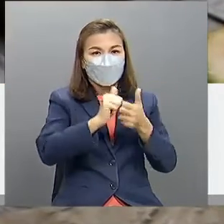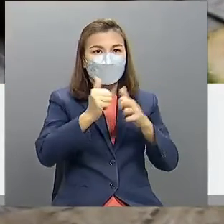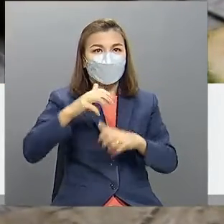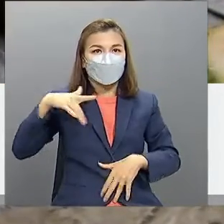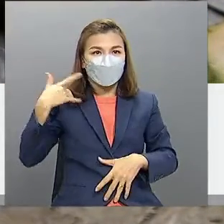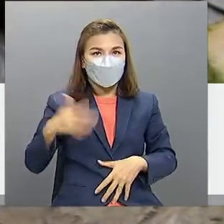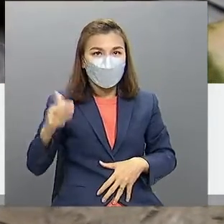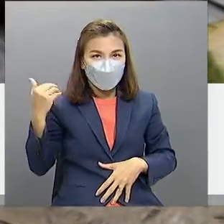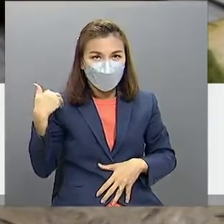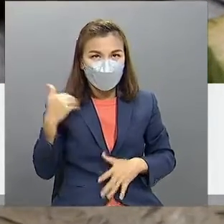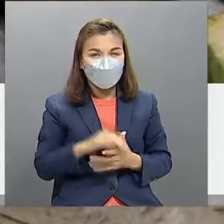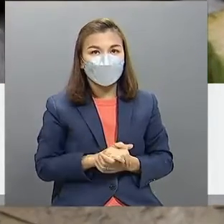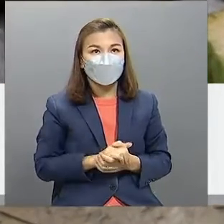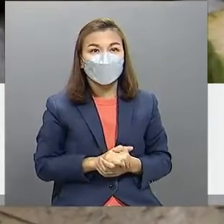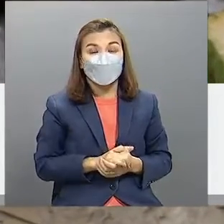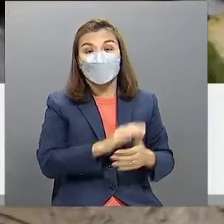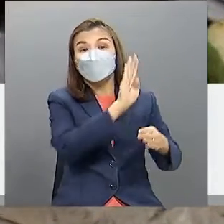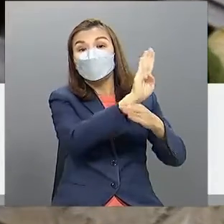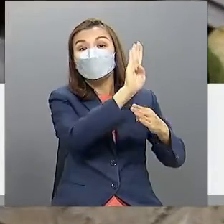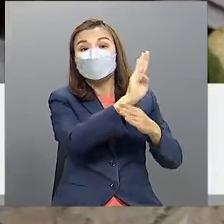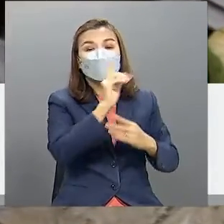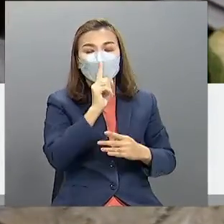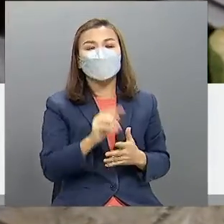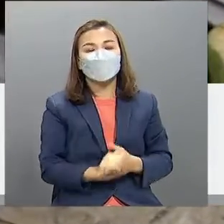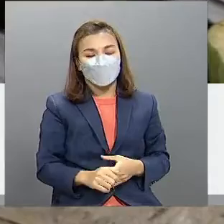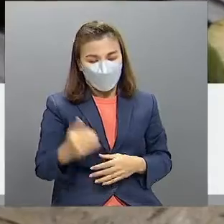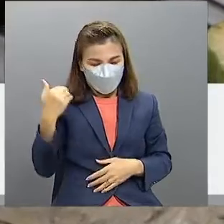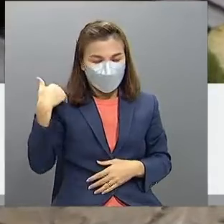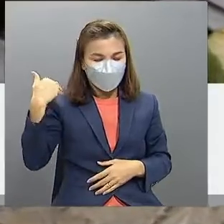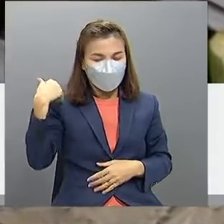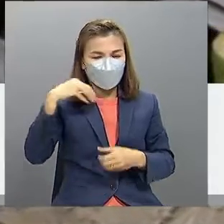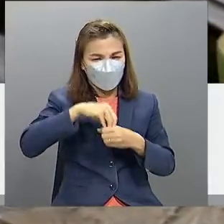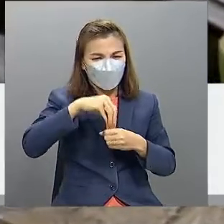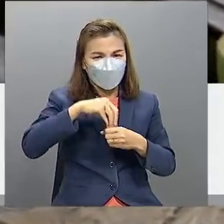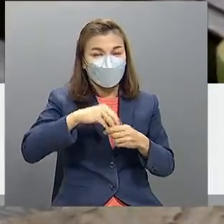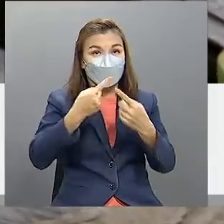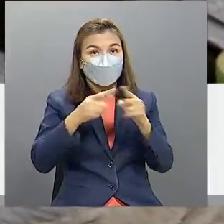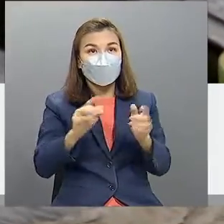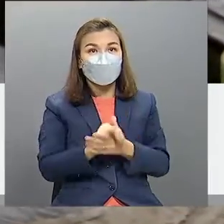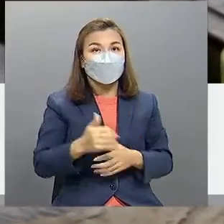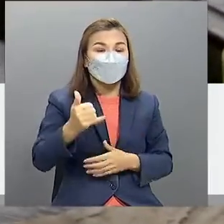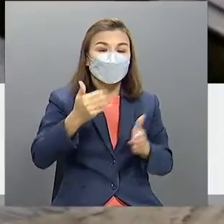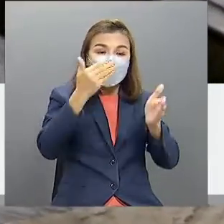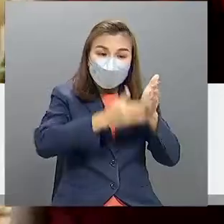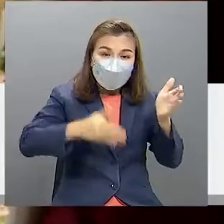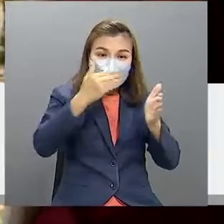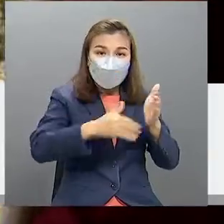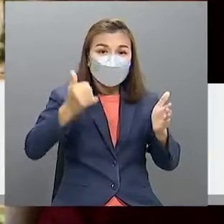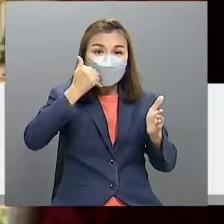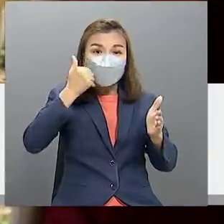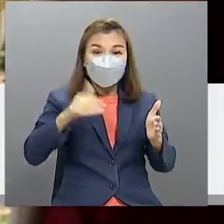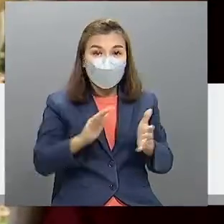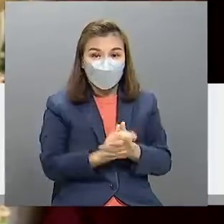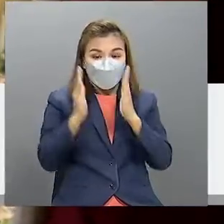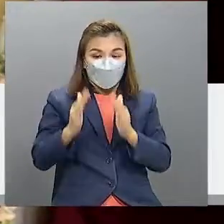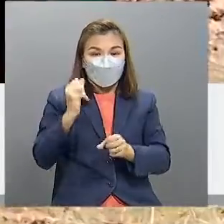ยืนยันนะคะว่าบริษัทยังคงทำธุรกิจโกโก้อยู่แต่ว่าที่ขาดการติดต่อไปก็เพราะพนักงานฝ่ายส่งเสริมที่เคยทำงานร่วมกับบ